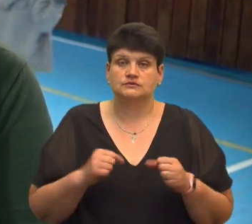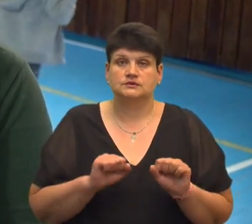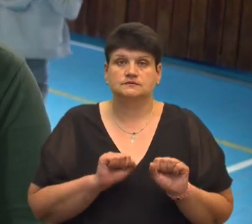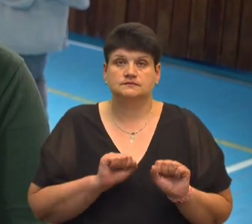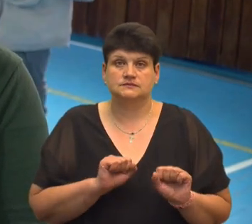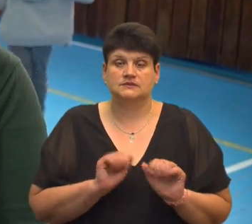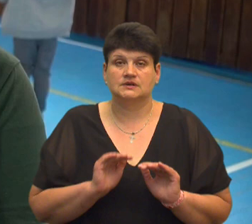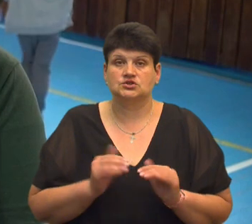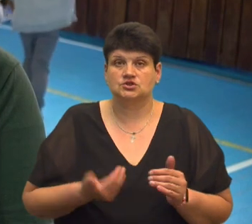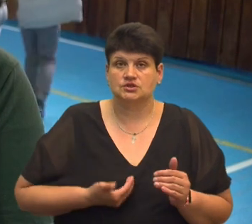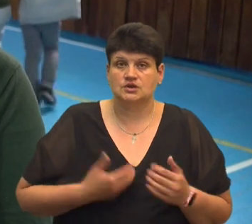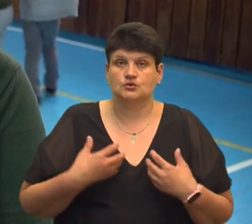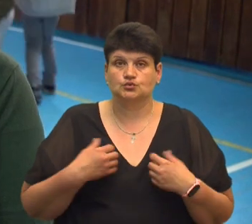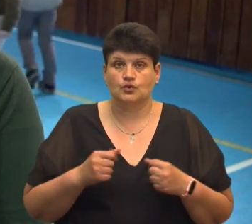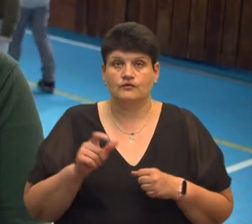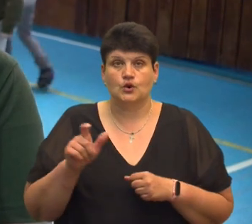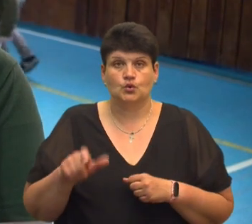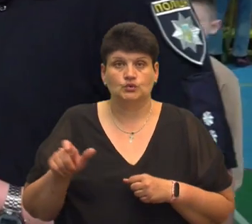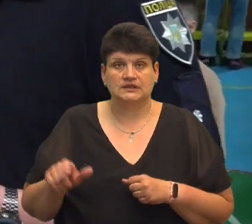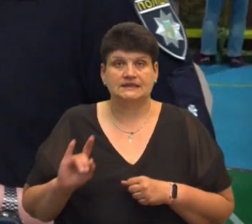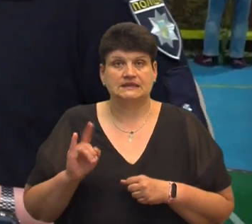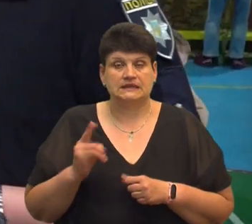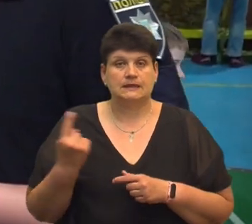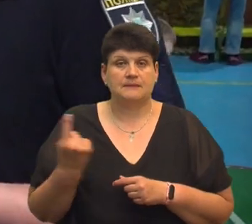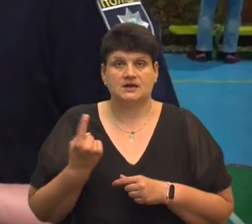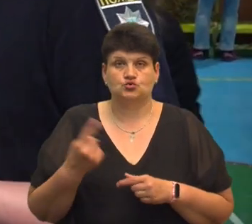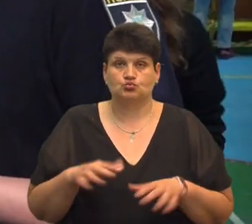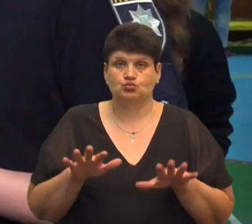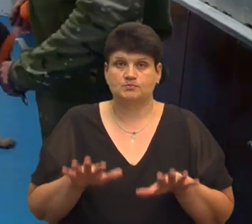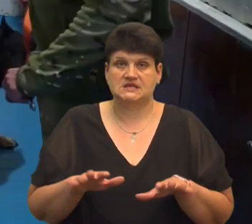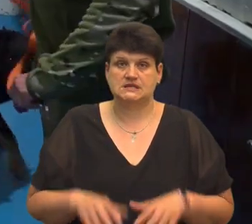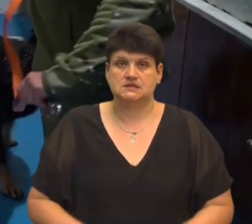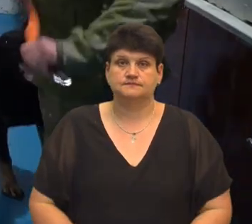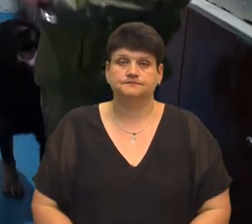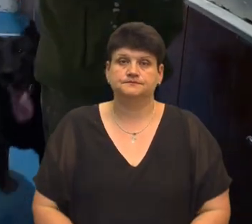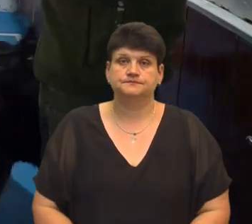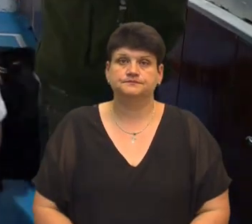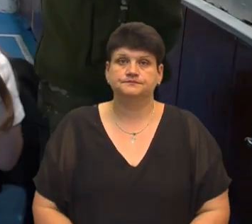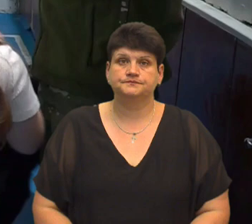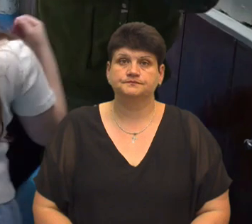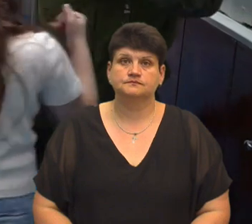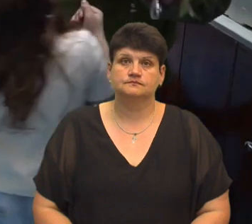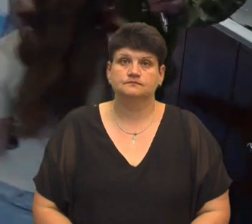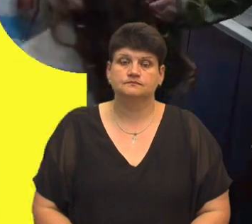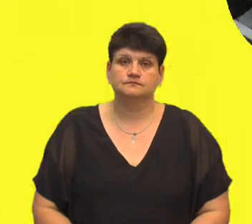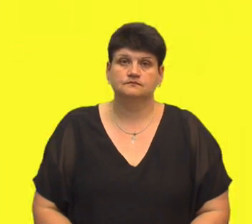життя і здоров'я дитини, людини є на першому місці. Анастасія Кисіль, Суспільне новини, Тернопіль.